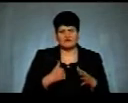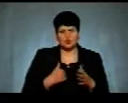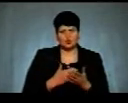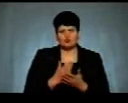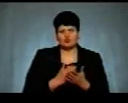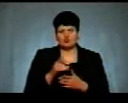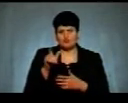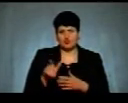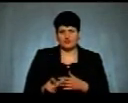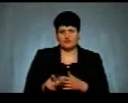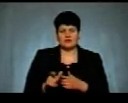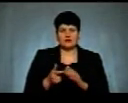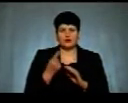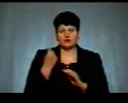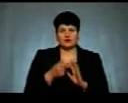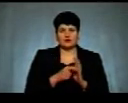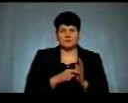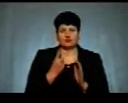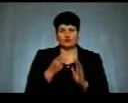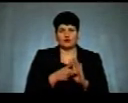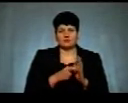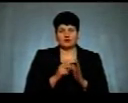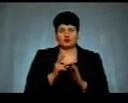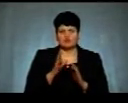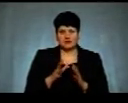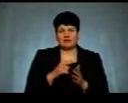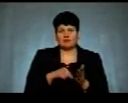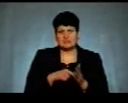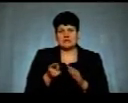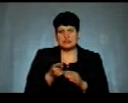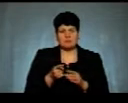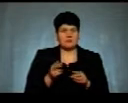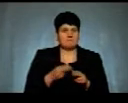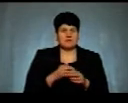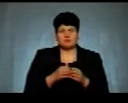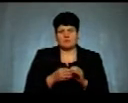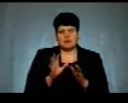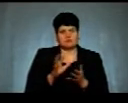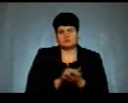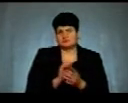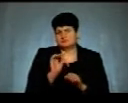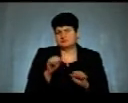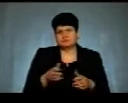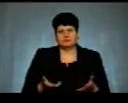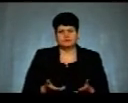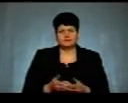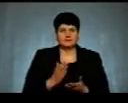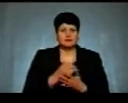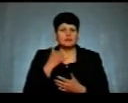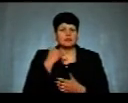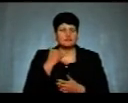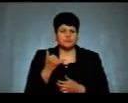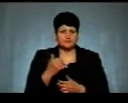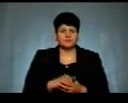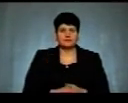рахую, що однокімнату, двокімнату квартиру, в тому числі в місті Тернополі, без проблем може зняти. Зараз маємо телефонний дзвінок.